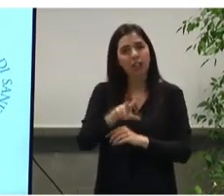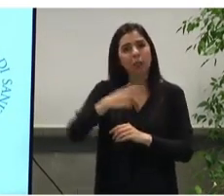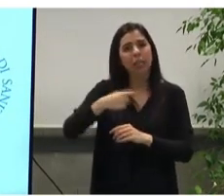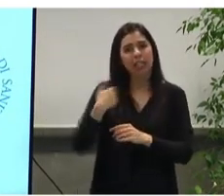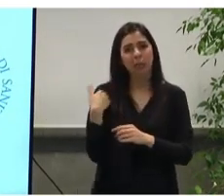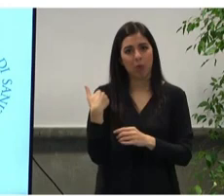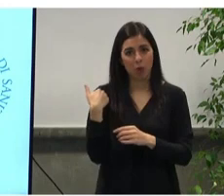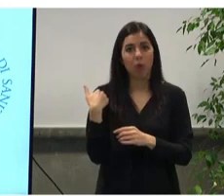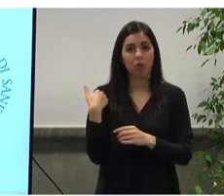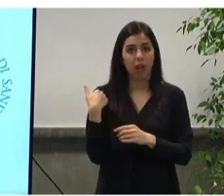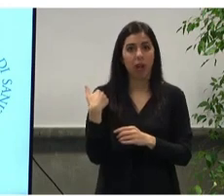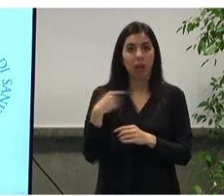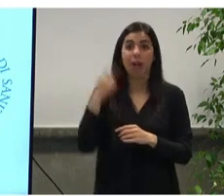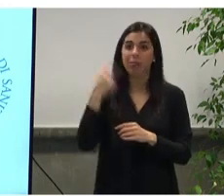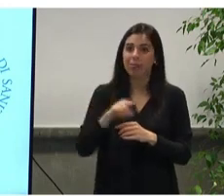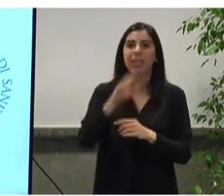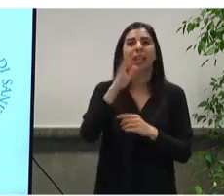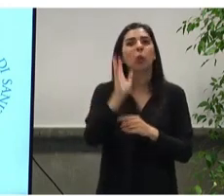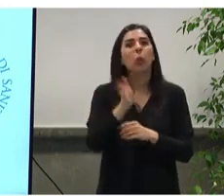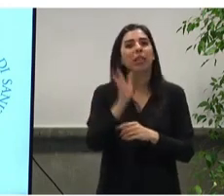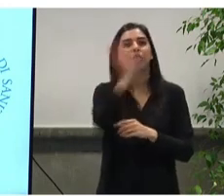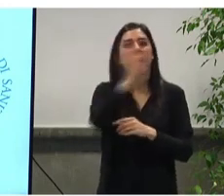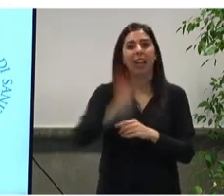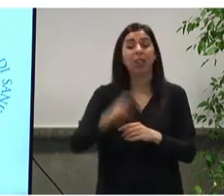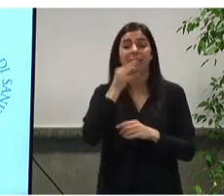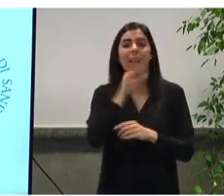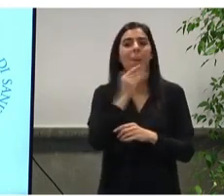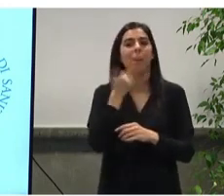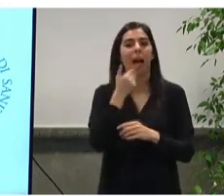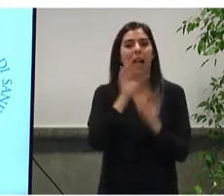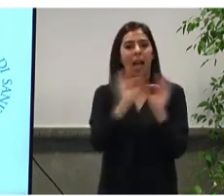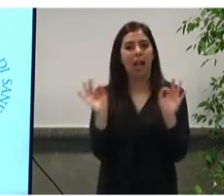Presidente. Queste sono 15 regioni, se vado a memoria, quindi ne manca qualcuna,